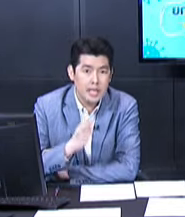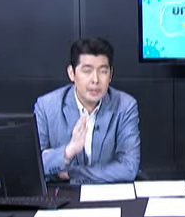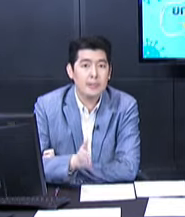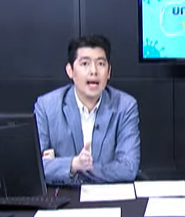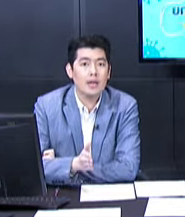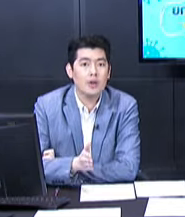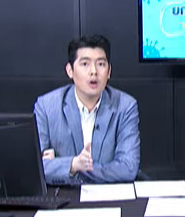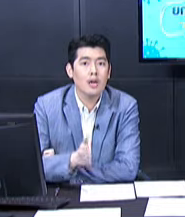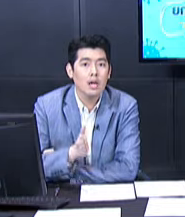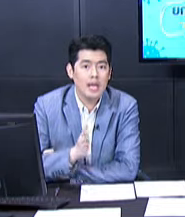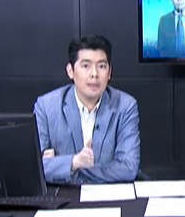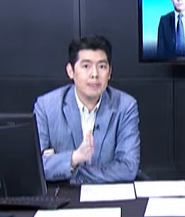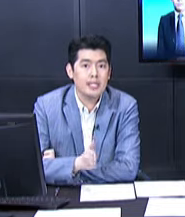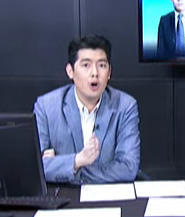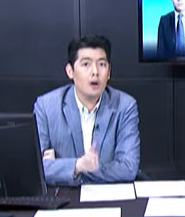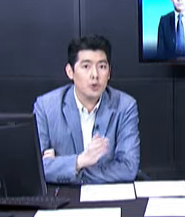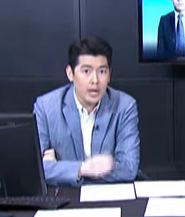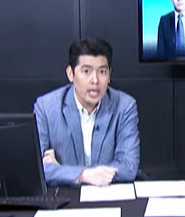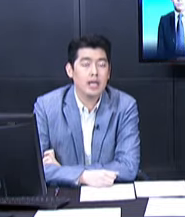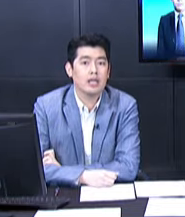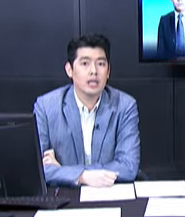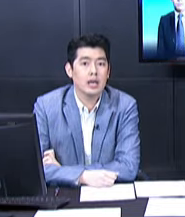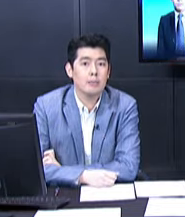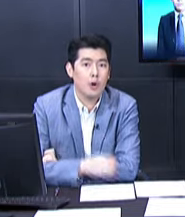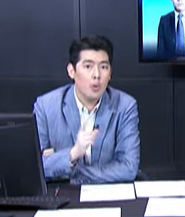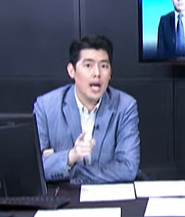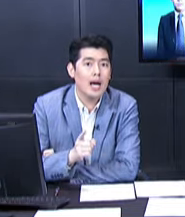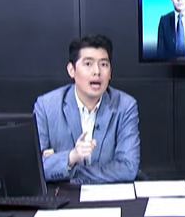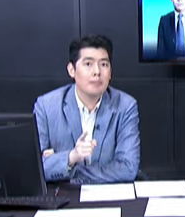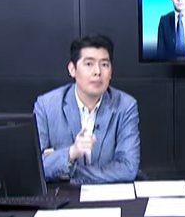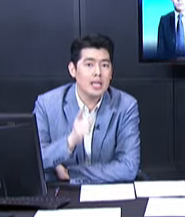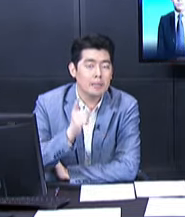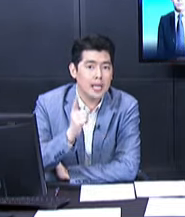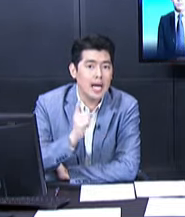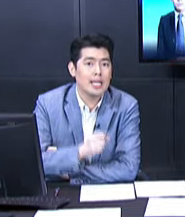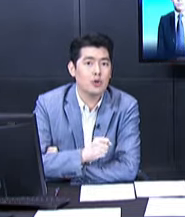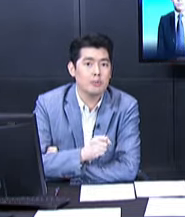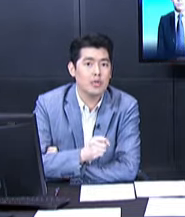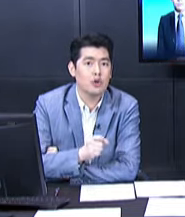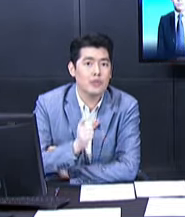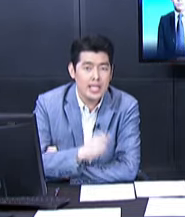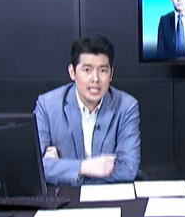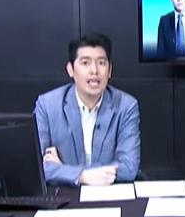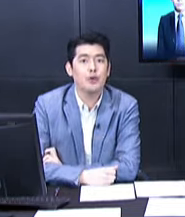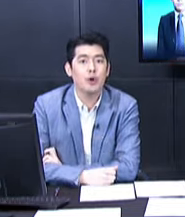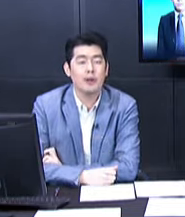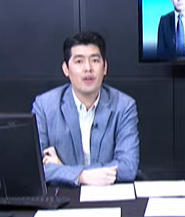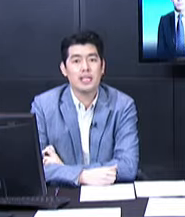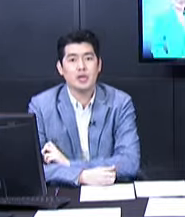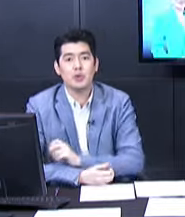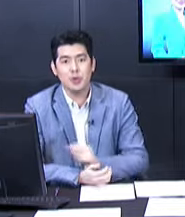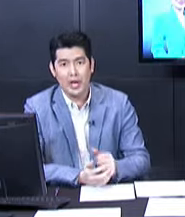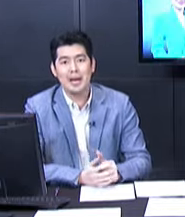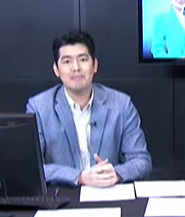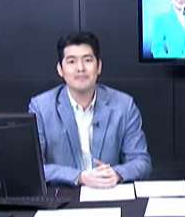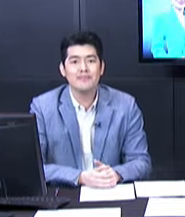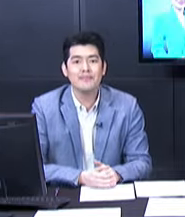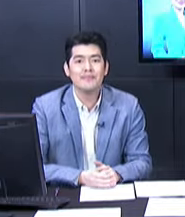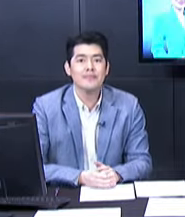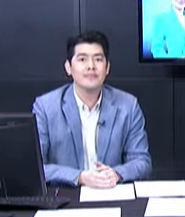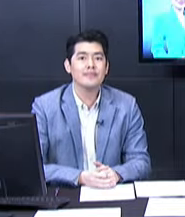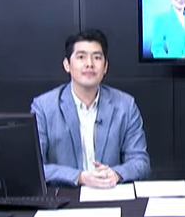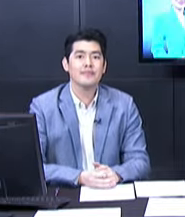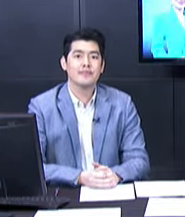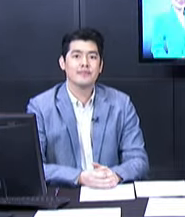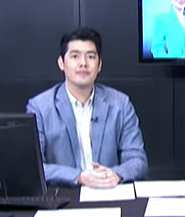ว่าคนที่ปลายก็ต้องรับผิดชอบตัวเองนะเพราะว่ามีประชาชนเป็นคนนิสัยขอให้ฟังเสียงคุณตัวนะครับ